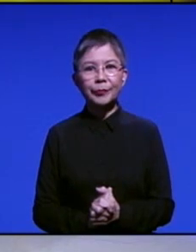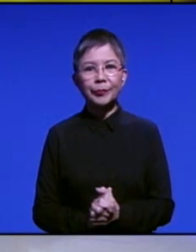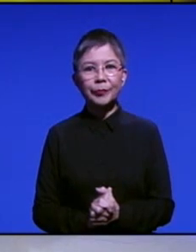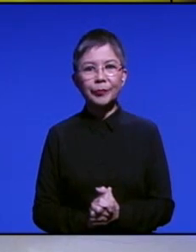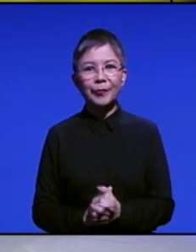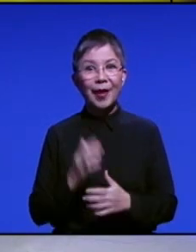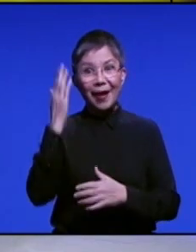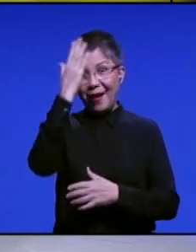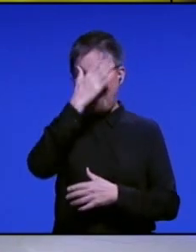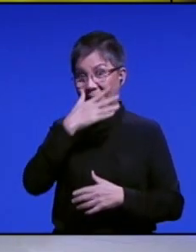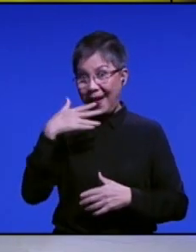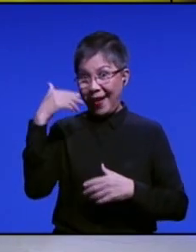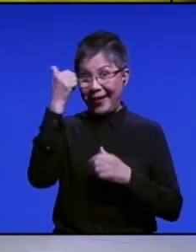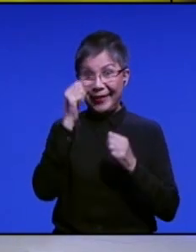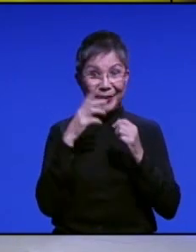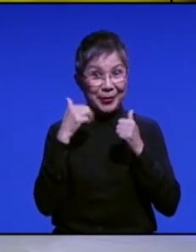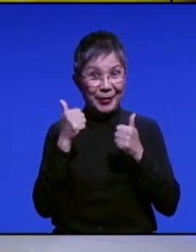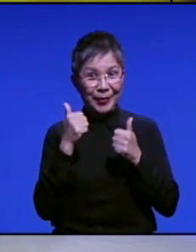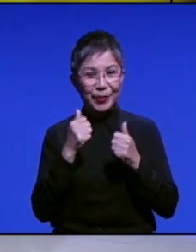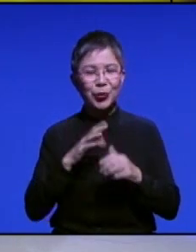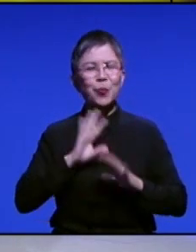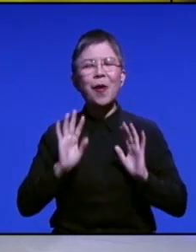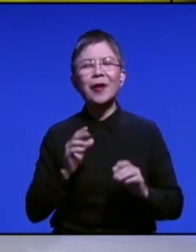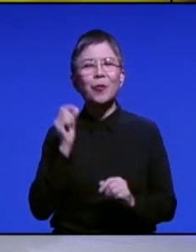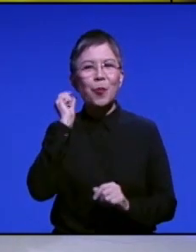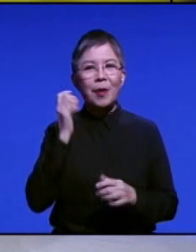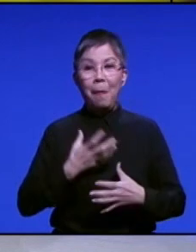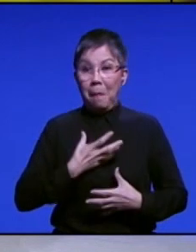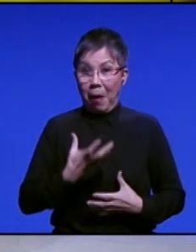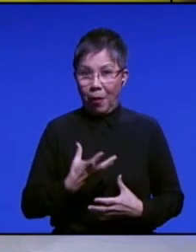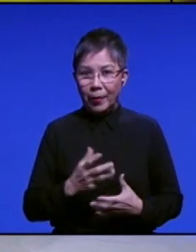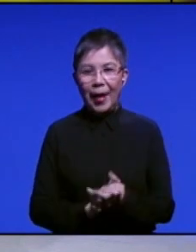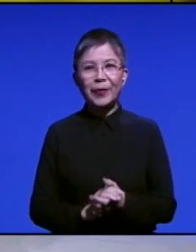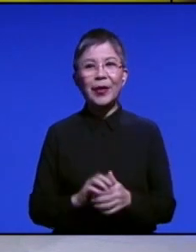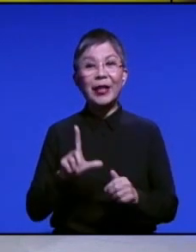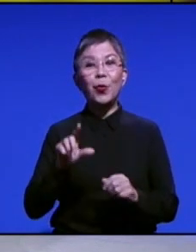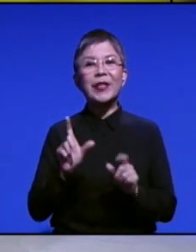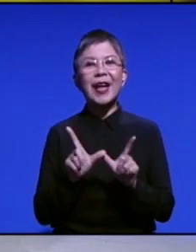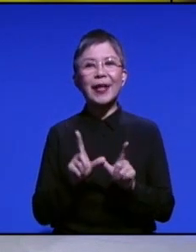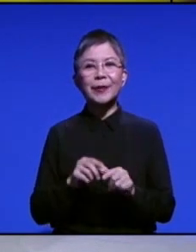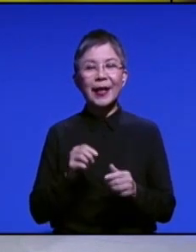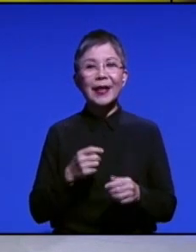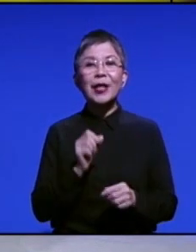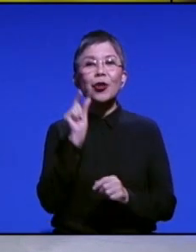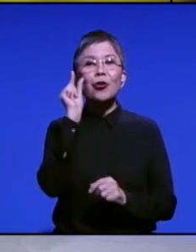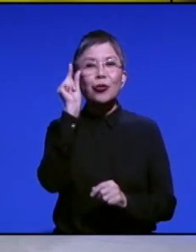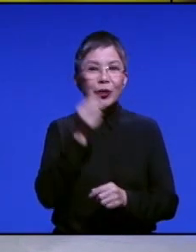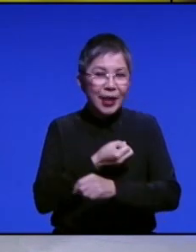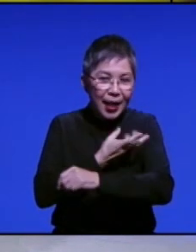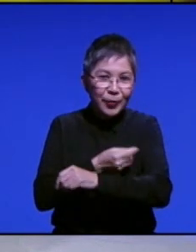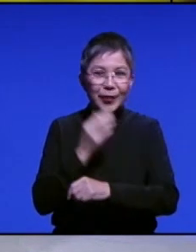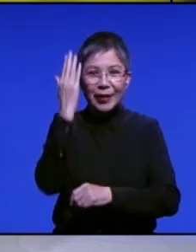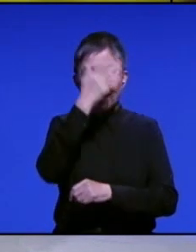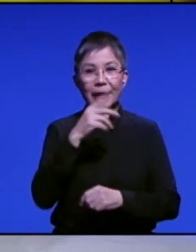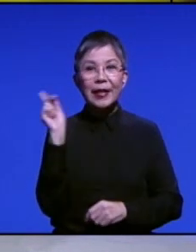Pemirsa, tampil cantik dan menjadi pusat perhatian menjadi impian banyak perempuan. Nah, kali ini Lydia Wijaya punya tips khusus tampil cantik